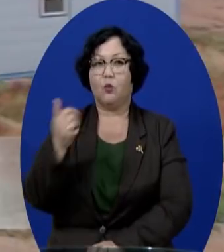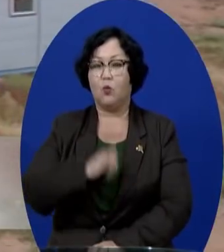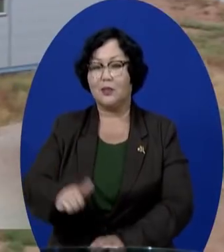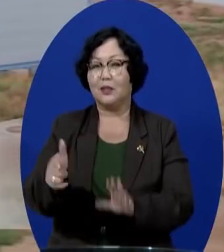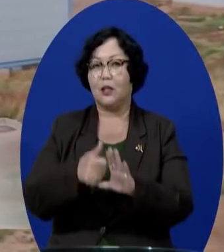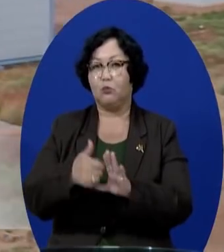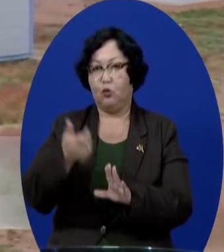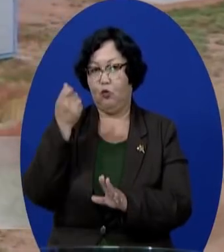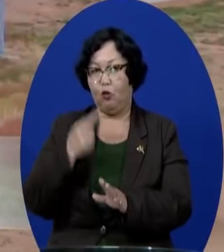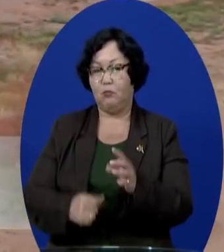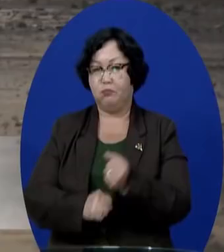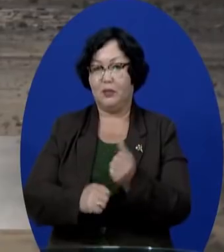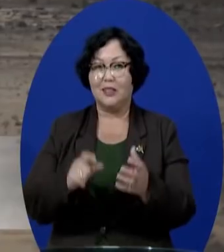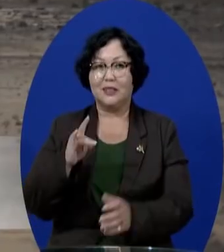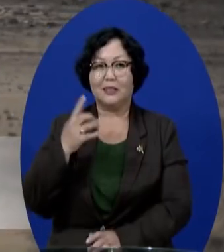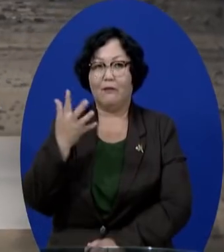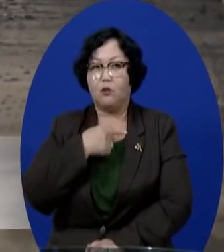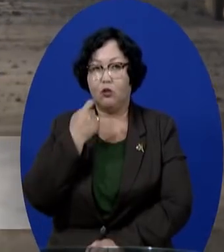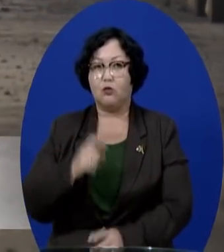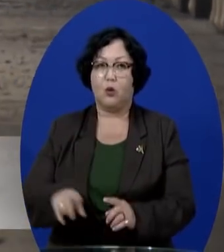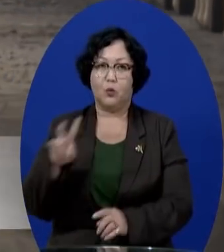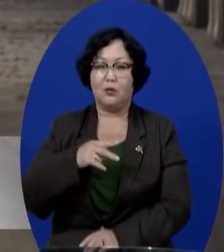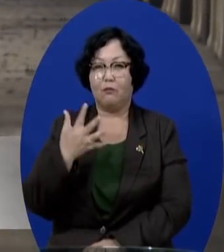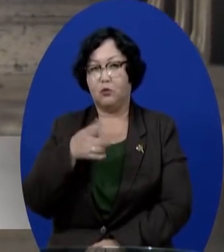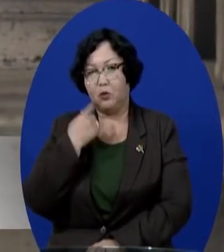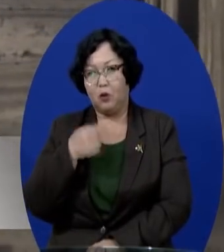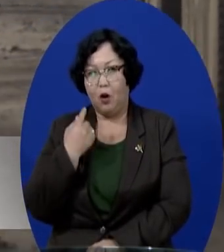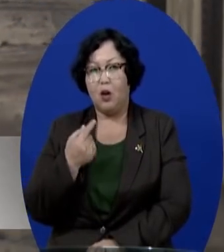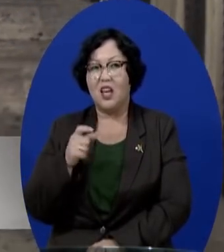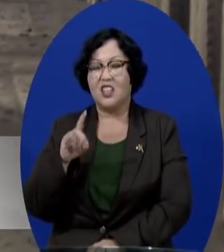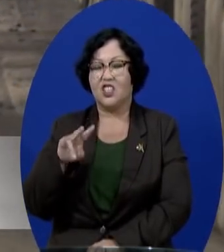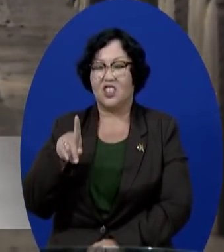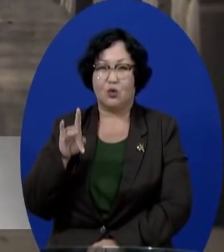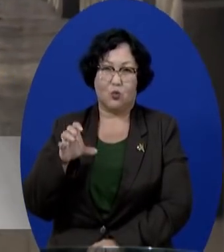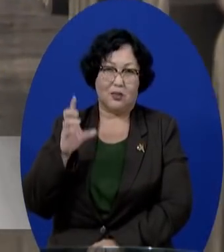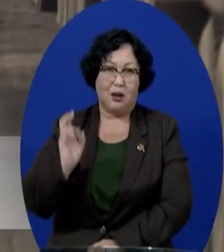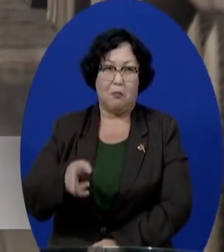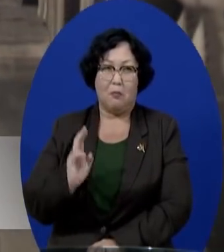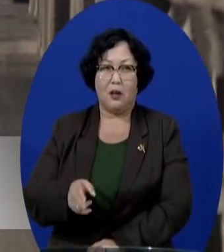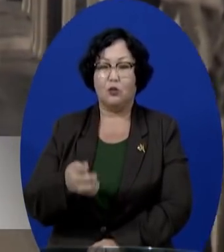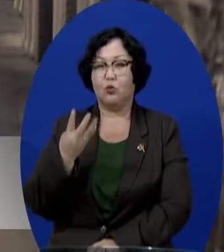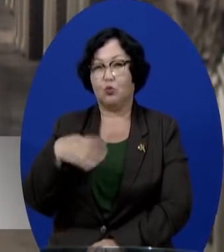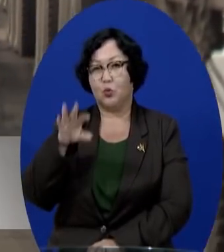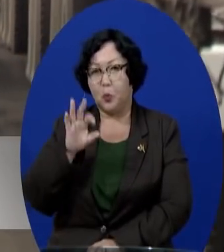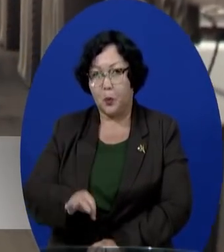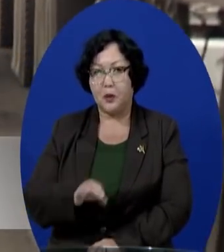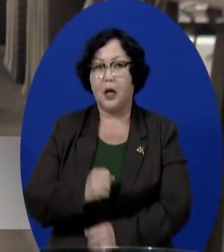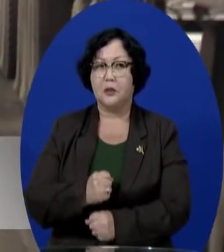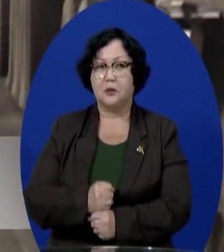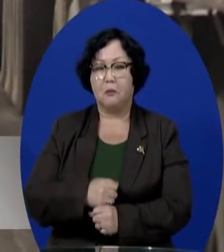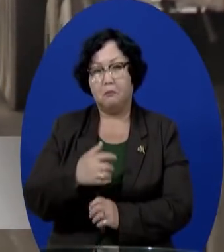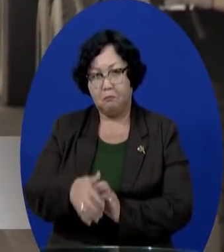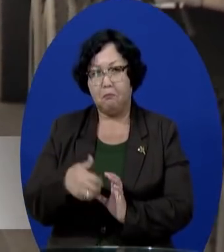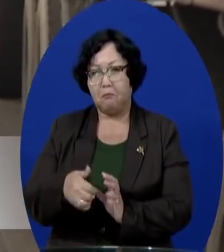голыг бүрдүүлэгч Эрдэнэс 5 толгой, орон нутгийн 5 толгой, энержи зэрэг компаниуд хүчин чадлынхаа ердөө 40 гаруй хувиар олборлолтоо үргэлжлүүлж байна.